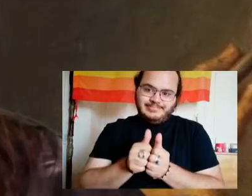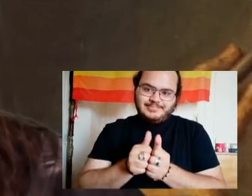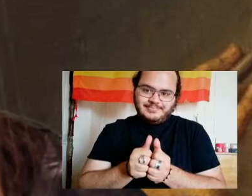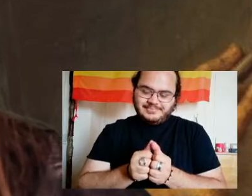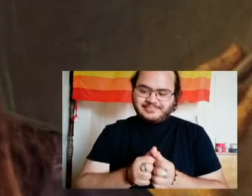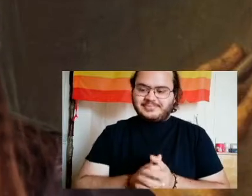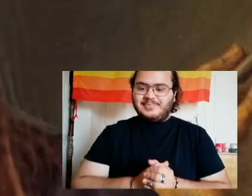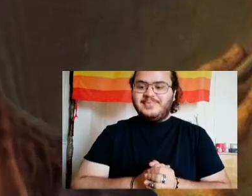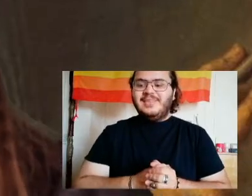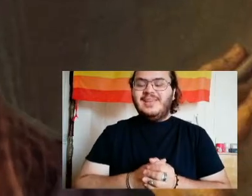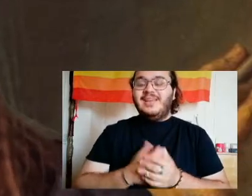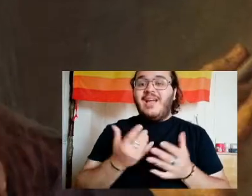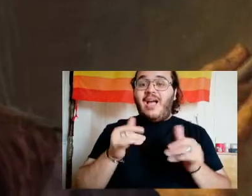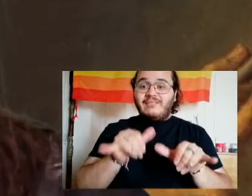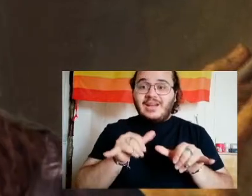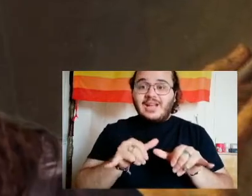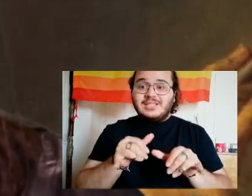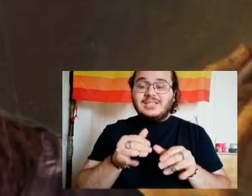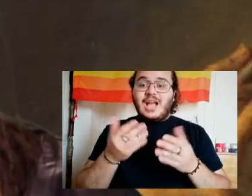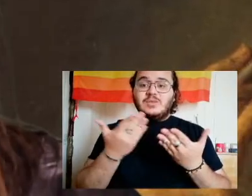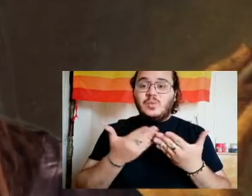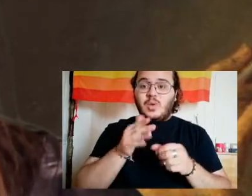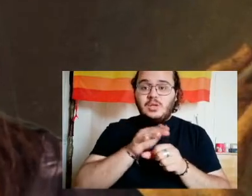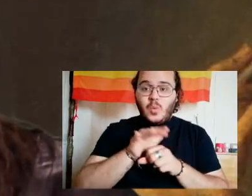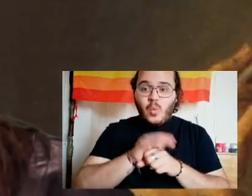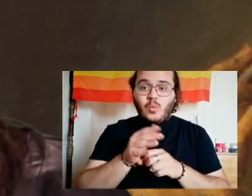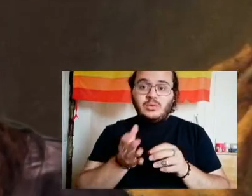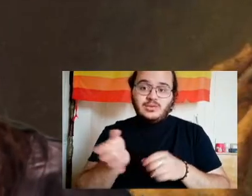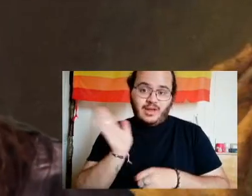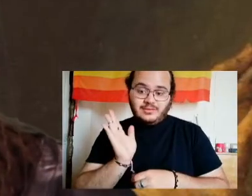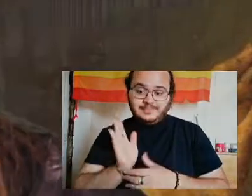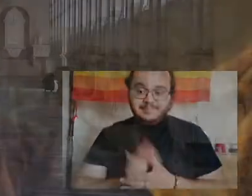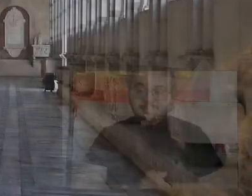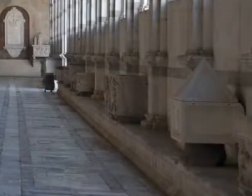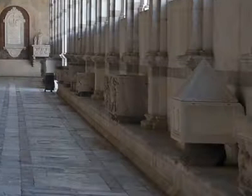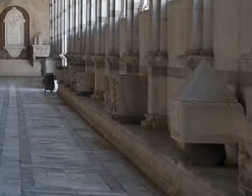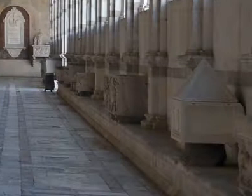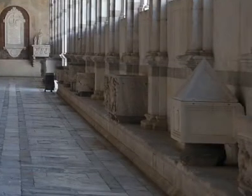e dall'allontanamento della madre, che decise di risposarsi e trasferirsi in un'altra città.